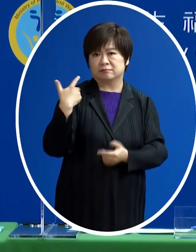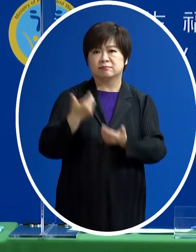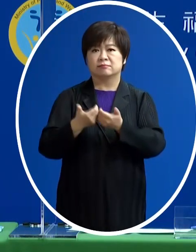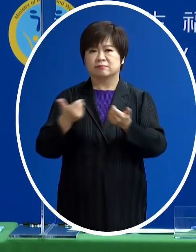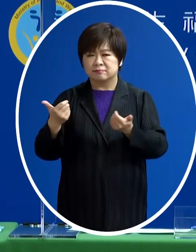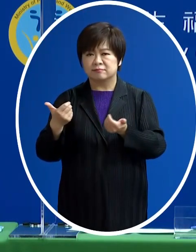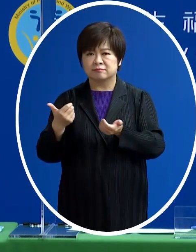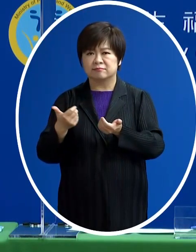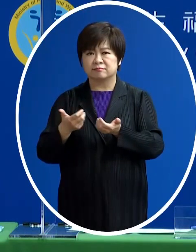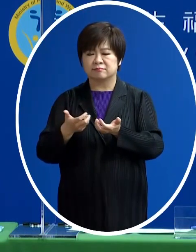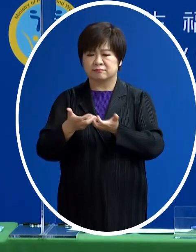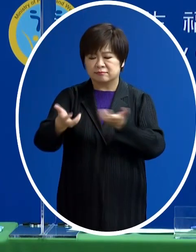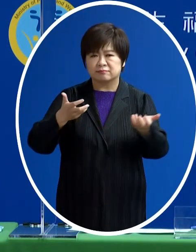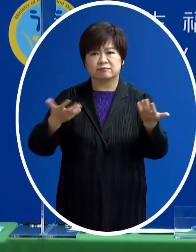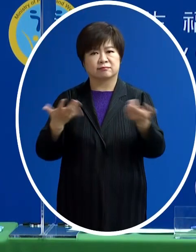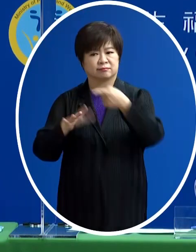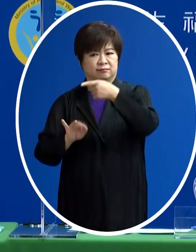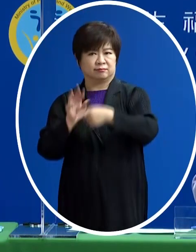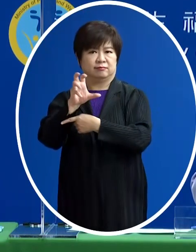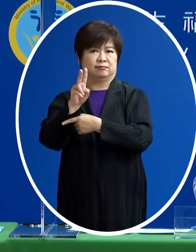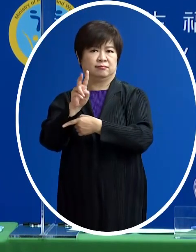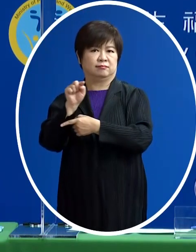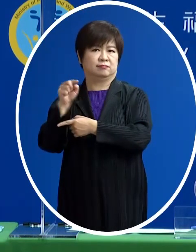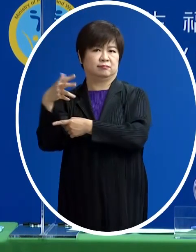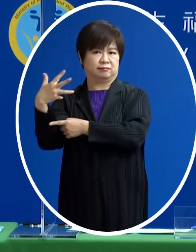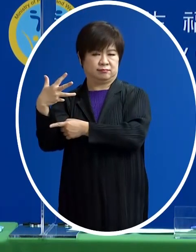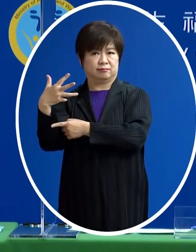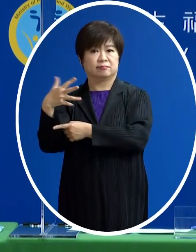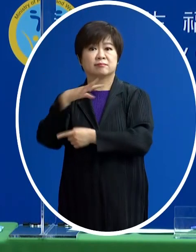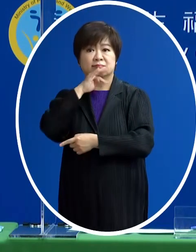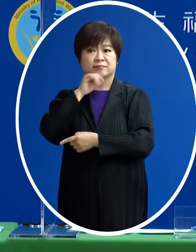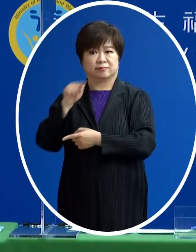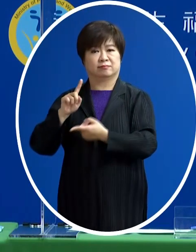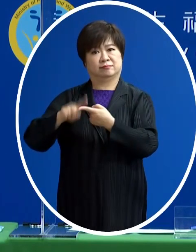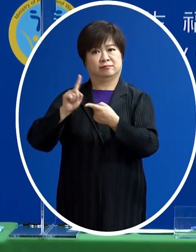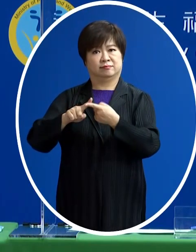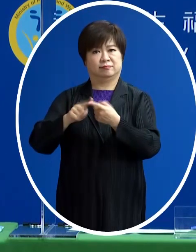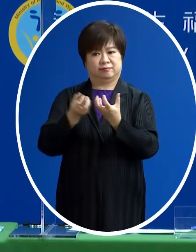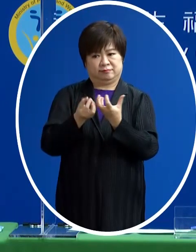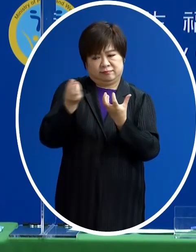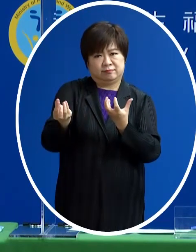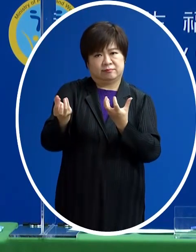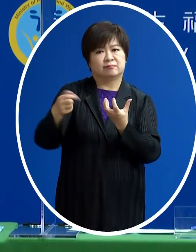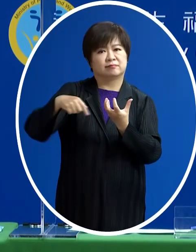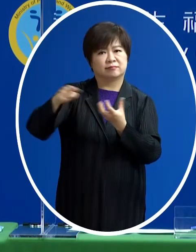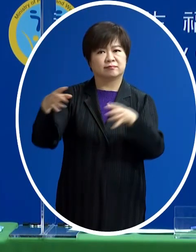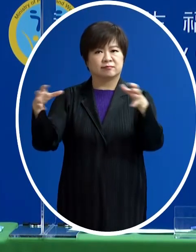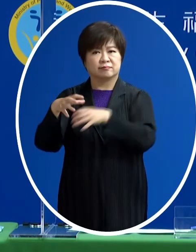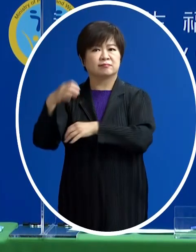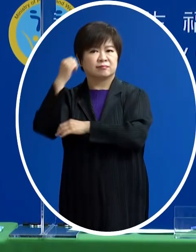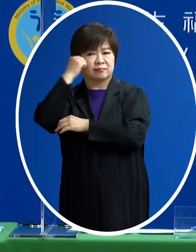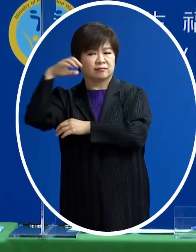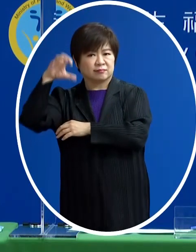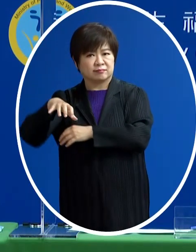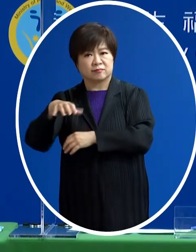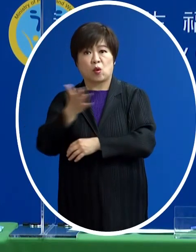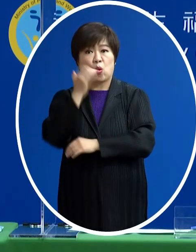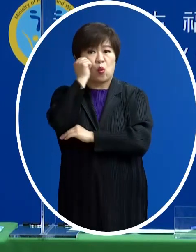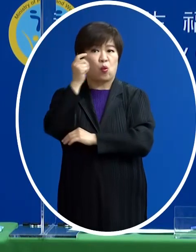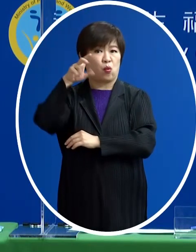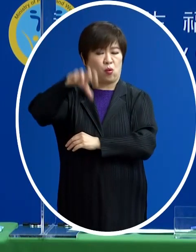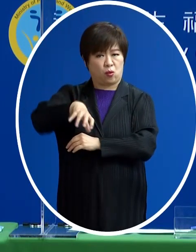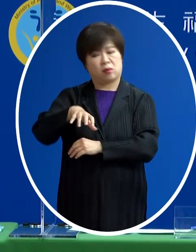流情来看的话，大约是82.8%是在这个年龄层会分流出去到集检所或加强版防疫旅馆。那